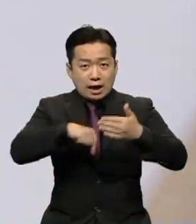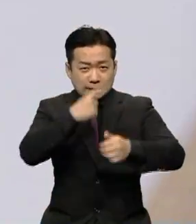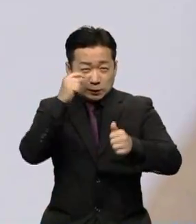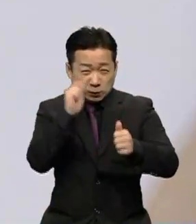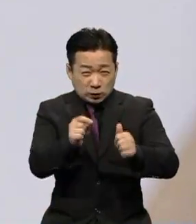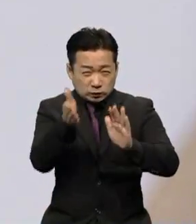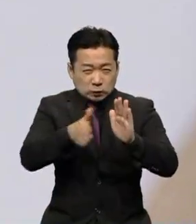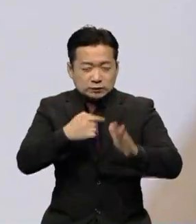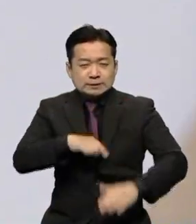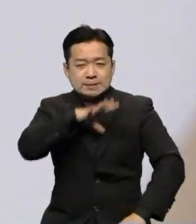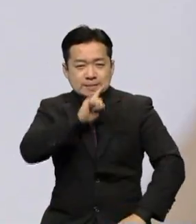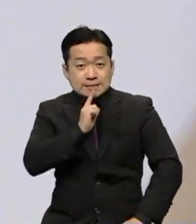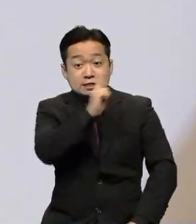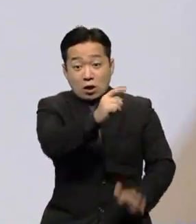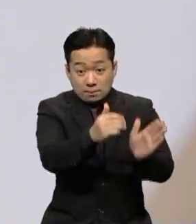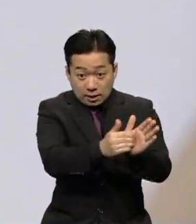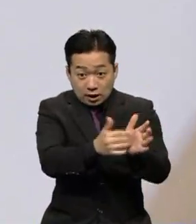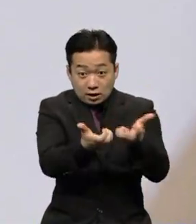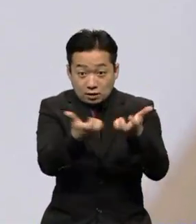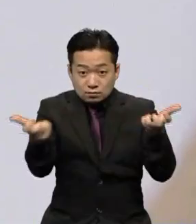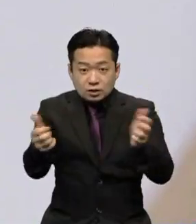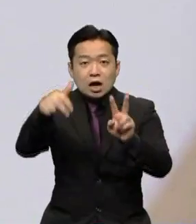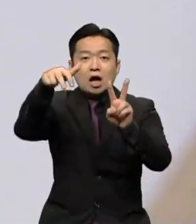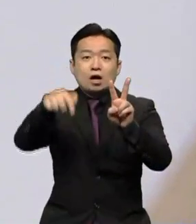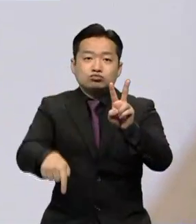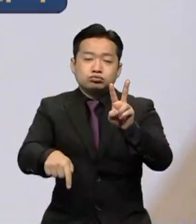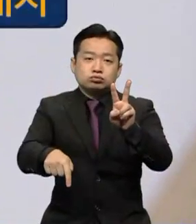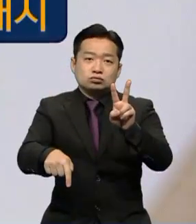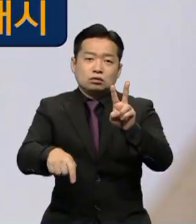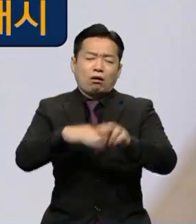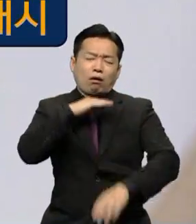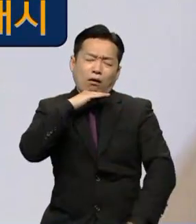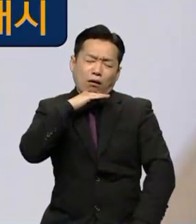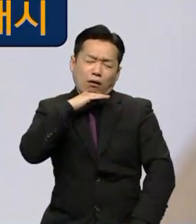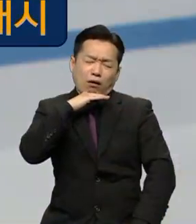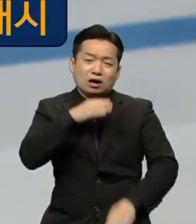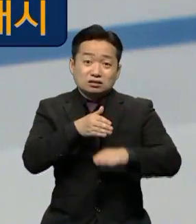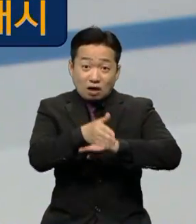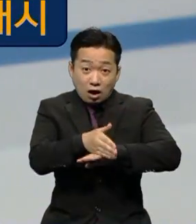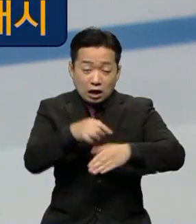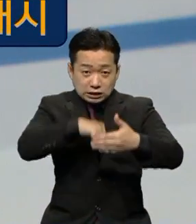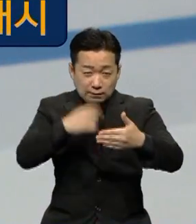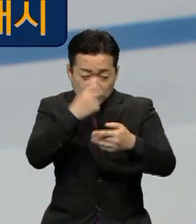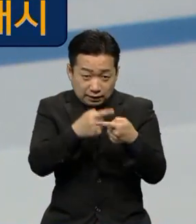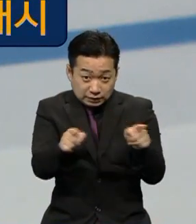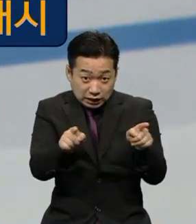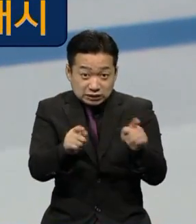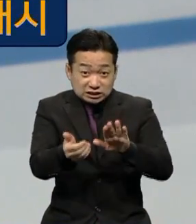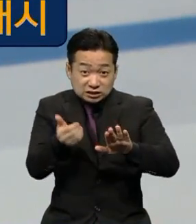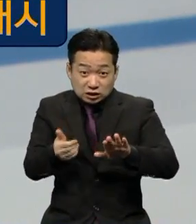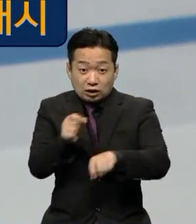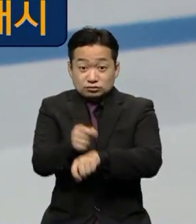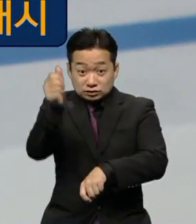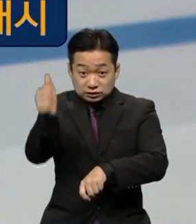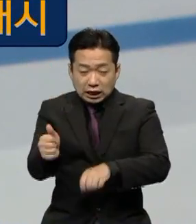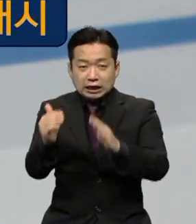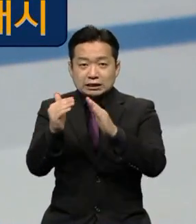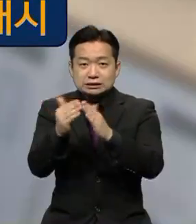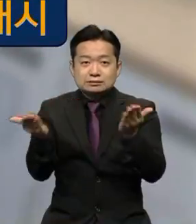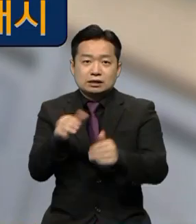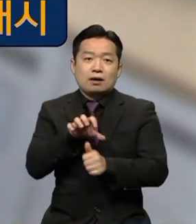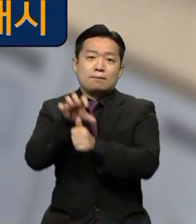정식으로 신고했는데 분리 조치는 2주 동안 이루어지지 않았습니다. 내부 감사 직전에야 A 부서장은